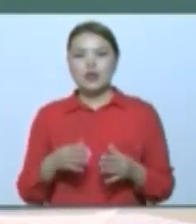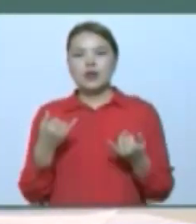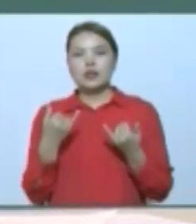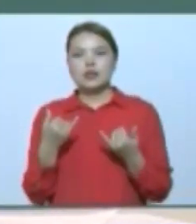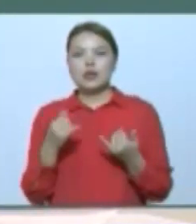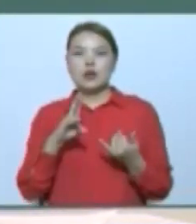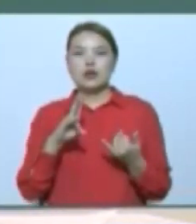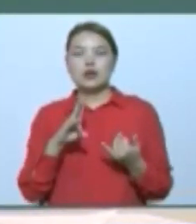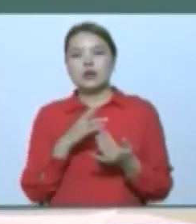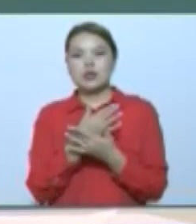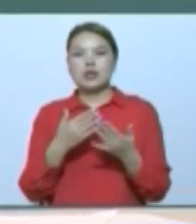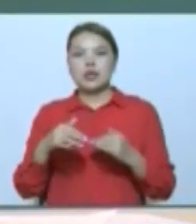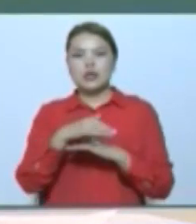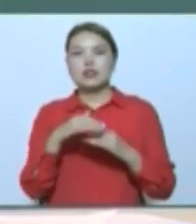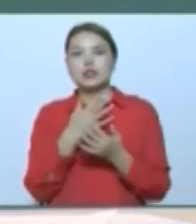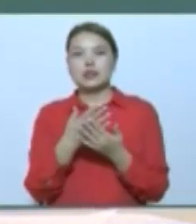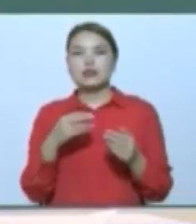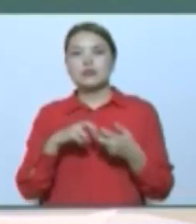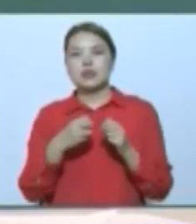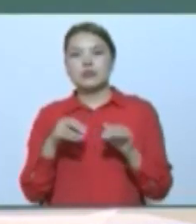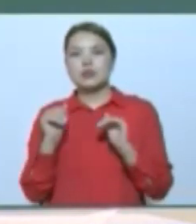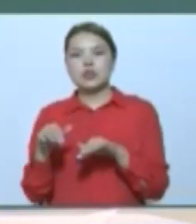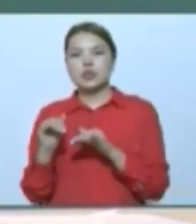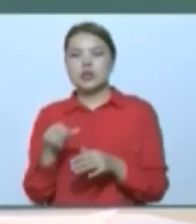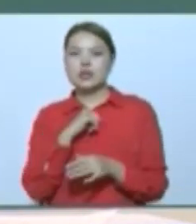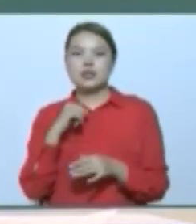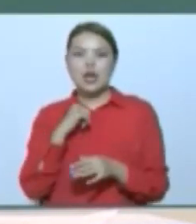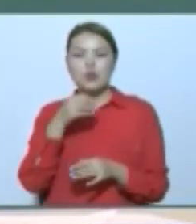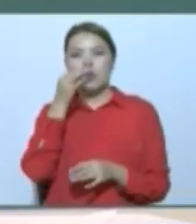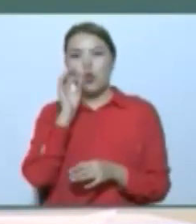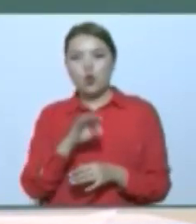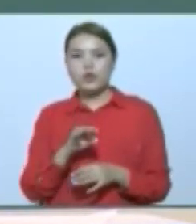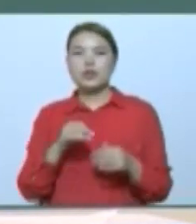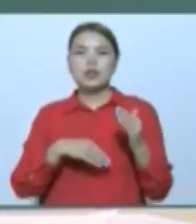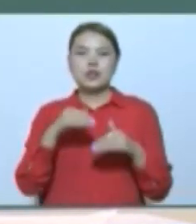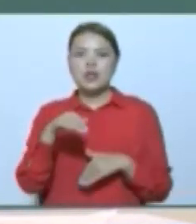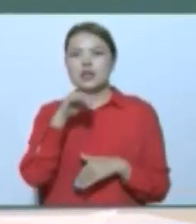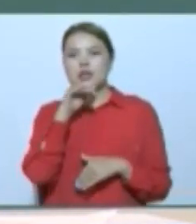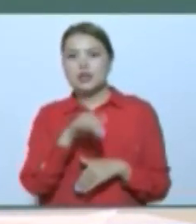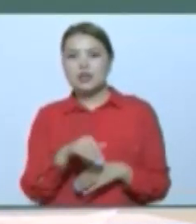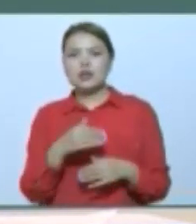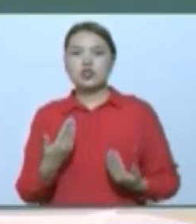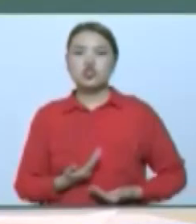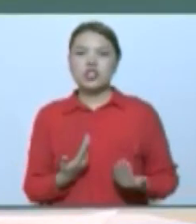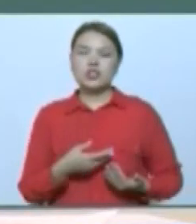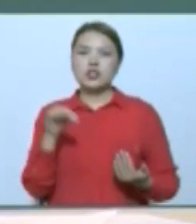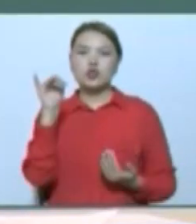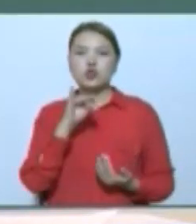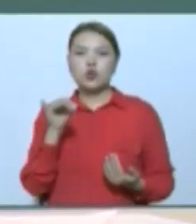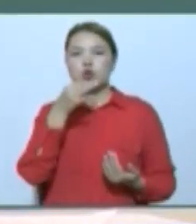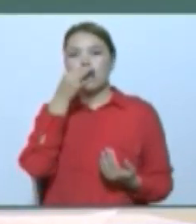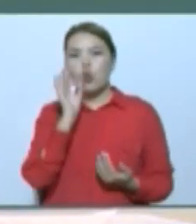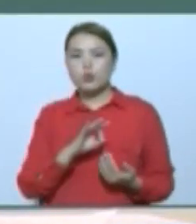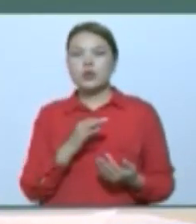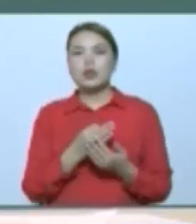екені, өздеріңіздің біліктіліктеріңізге, білімдеріңізге, өмірлік кәсіби тәжірибелеріңізге